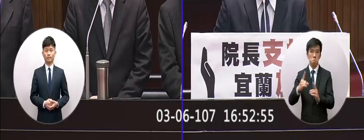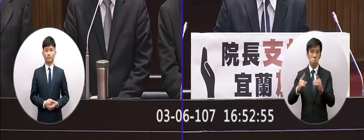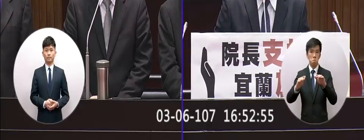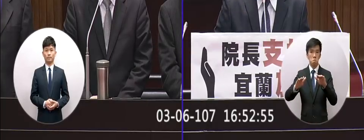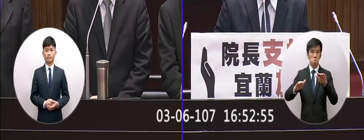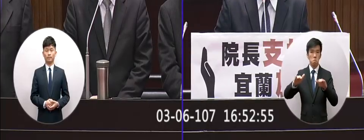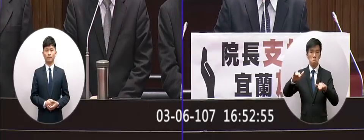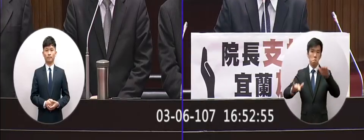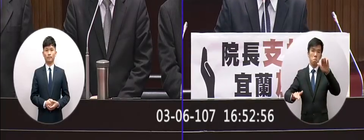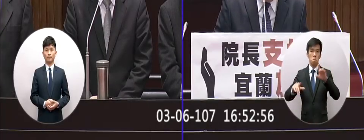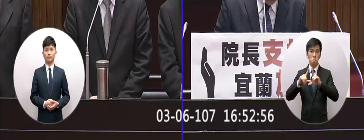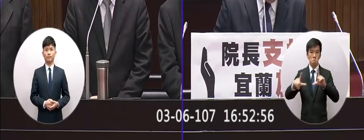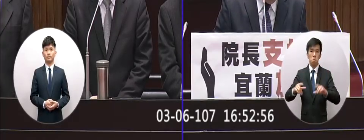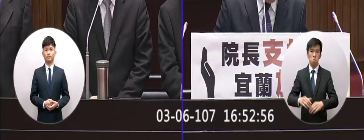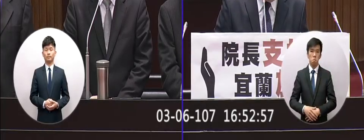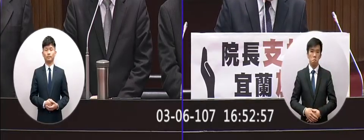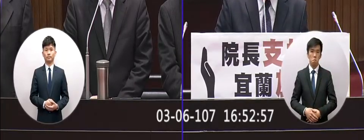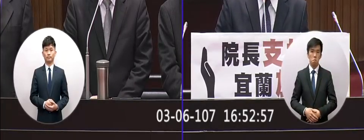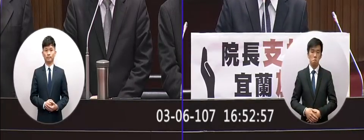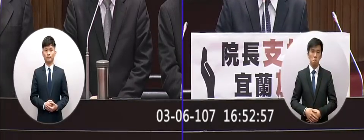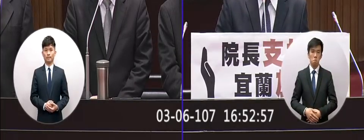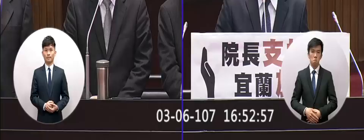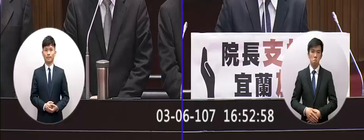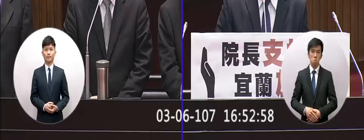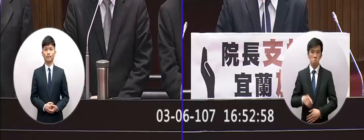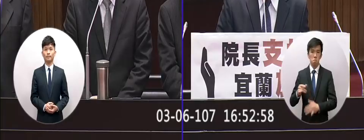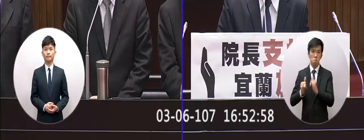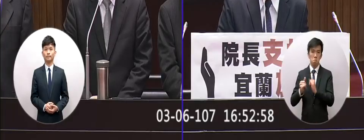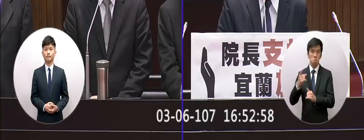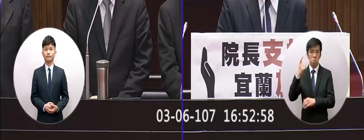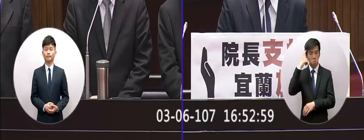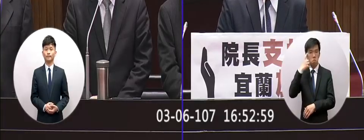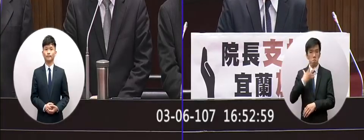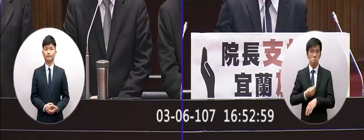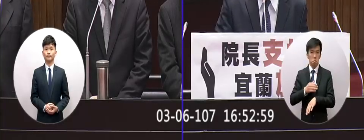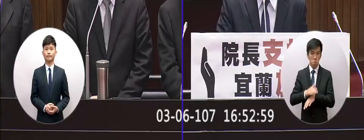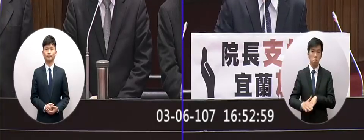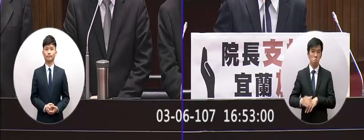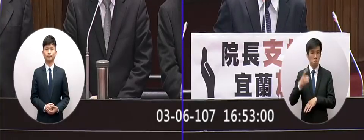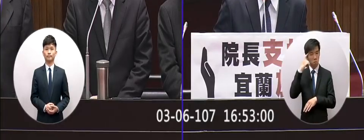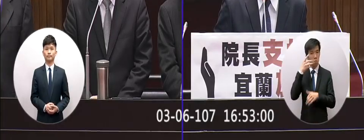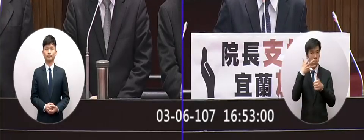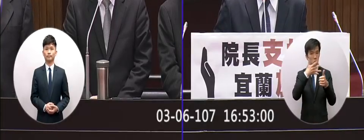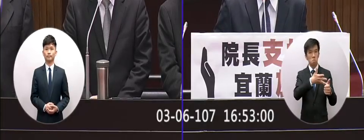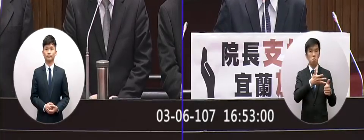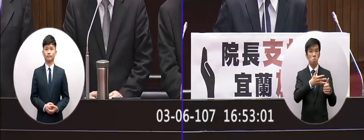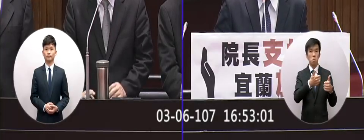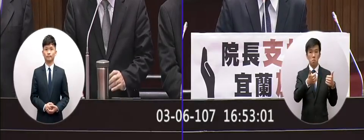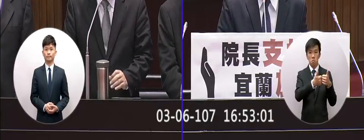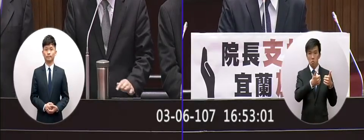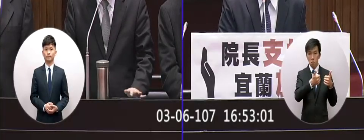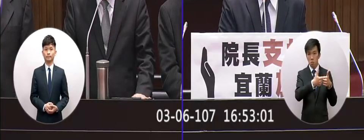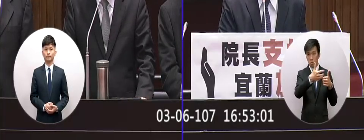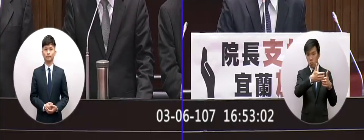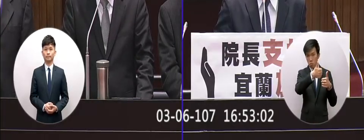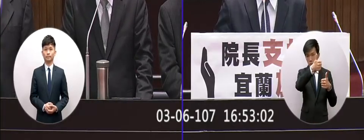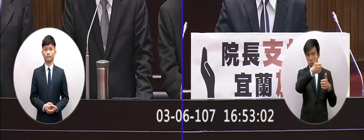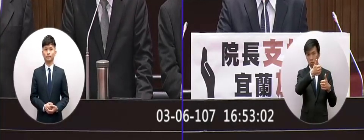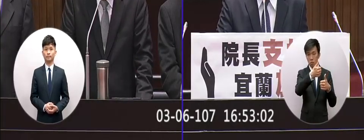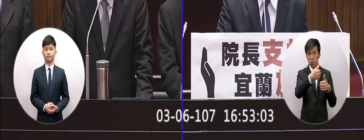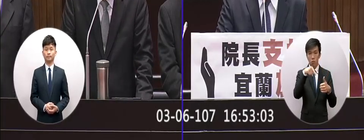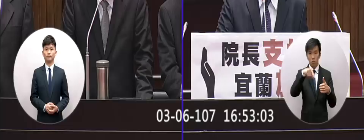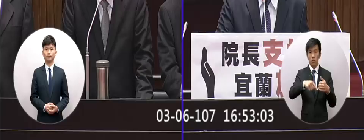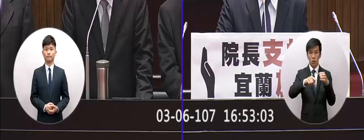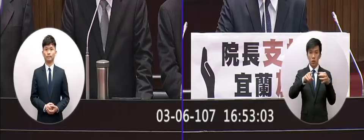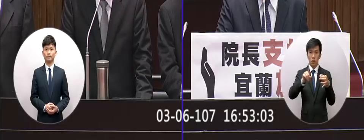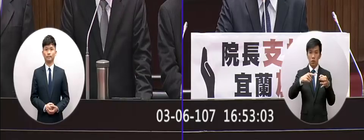差跟相对的剥离感非常严重。我想请问院长，这个会期有没有机会来催生我们财划法的